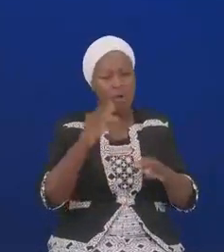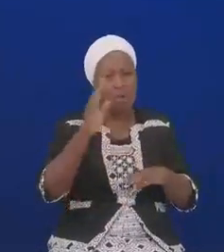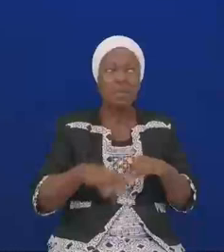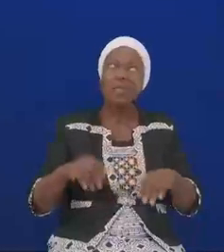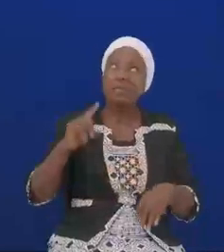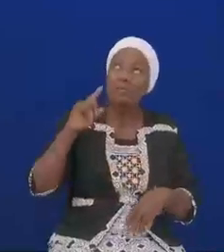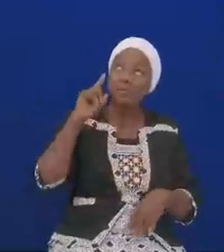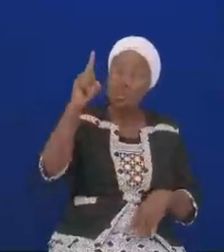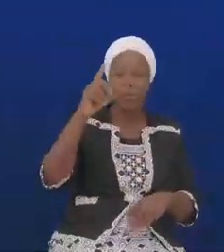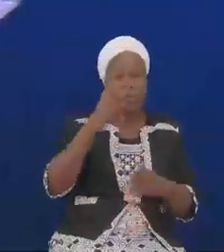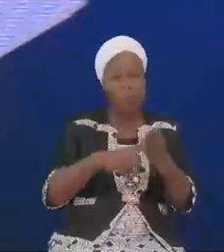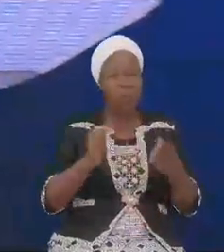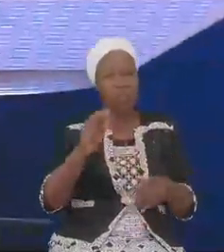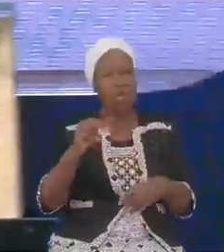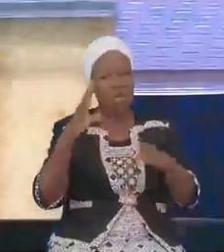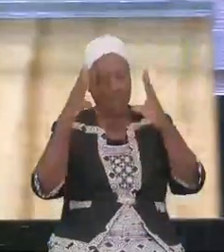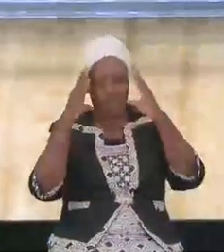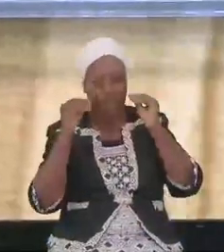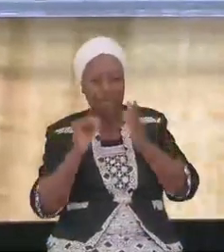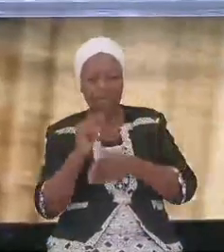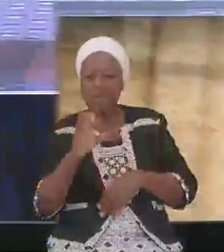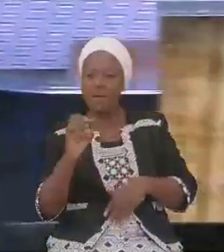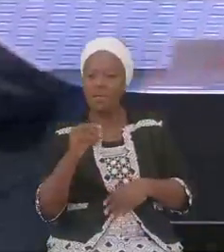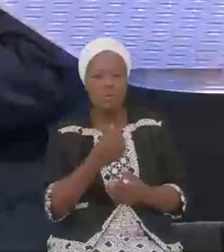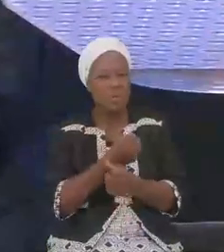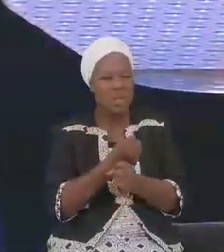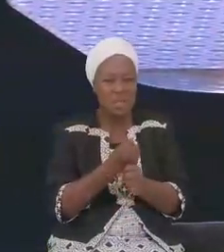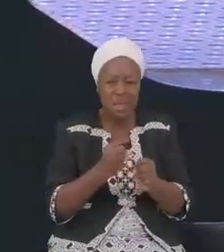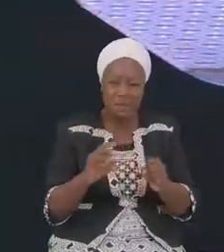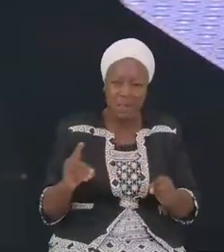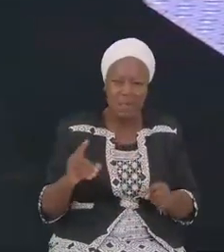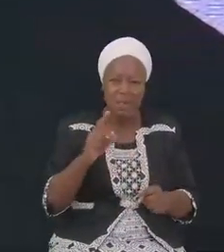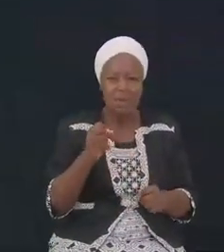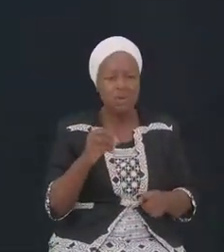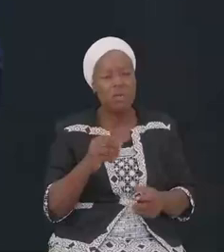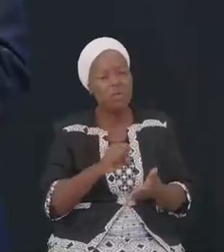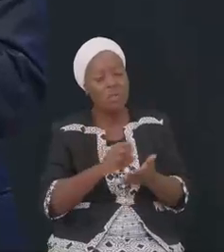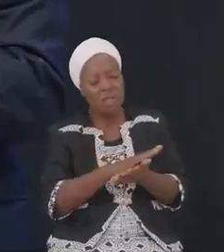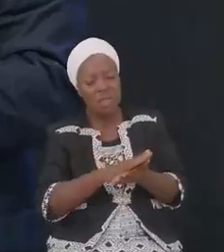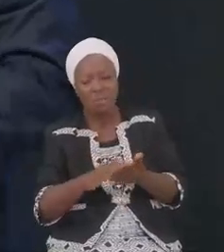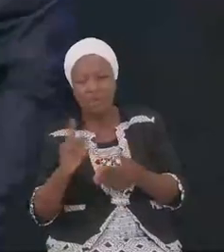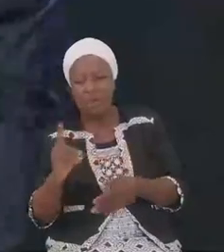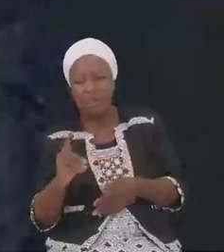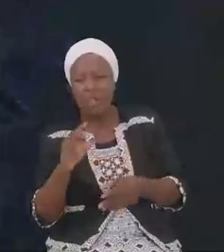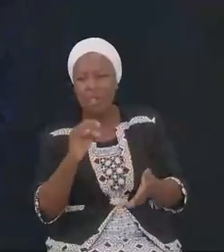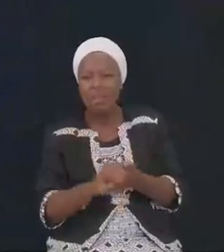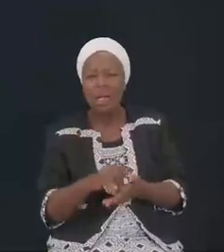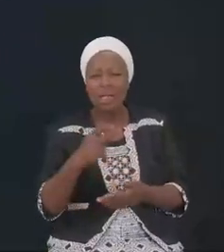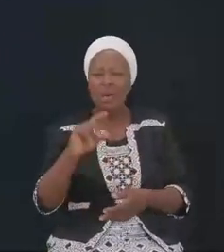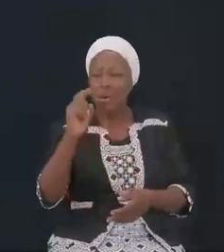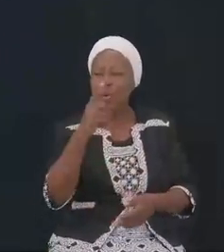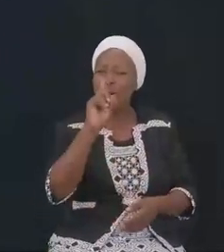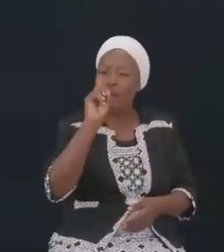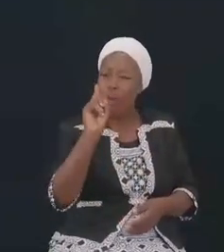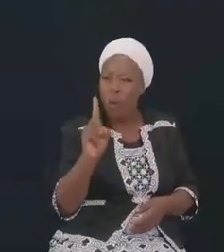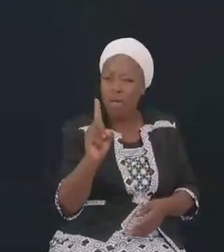Oh, que c'est vraiment une expérience que tu es si sauvé, tu es si sanctifié, que la